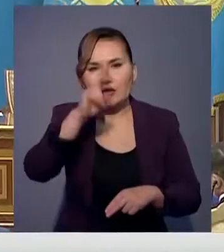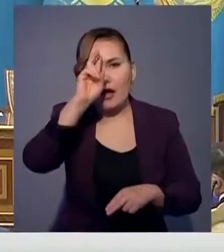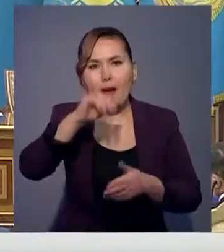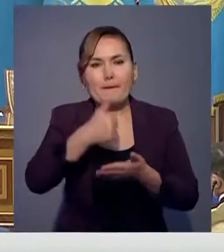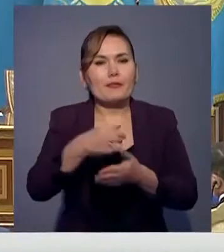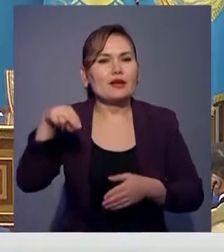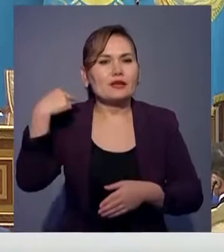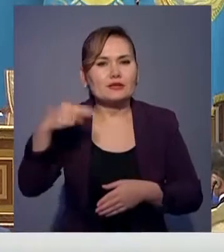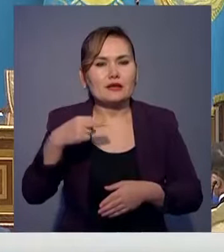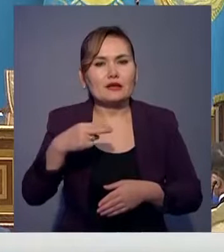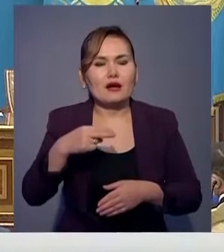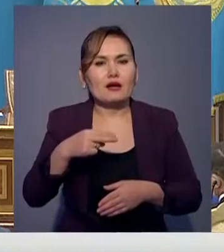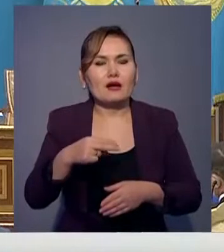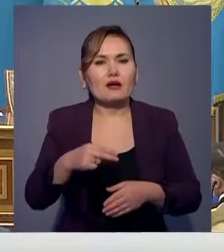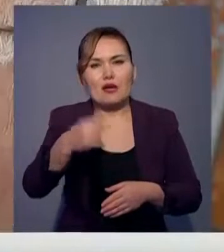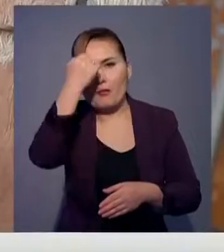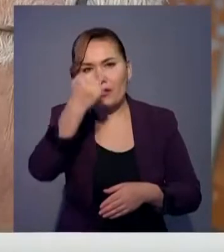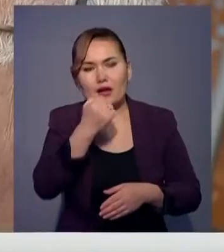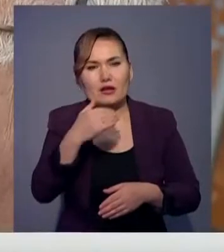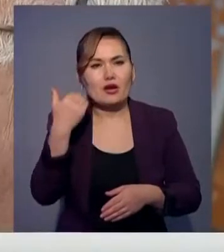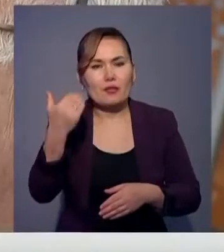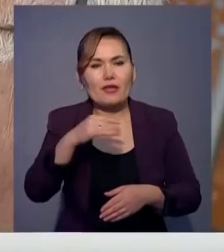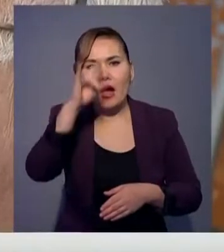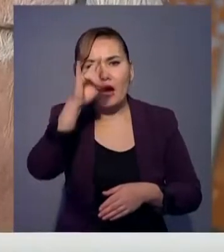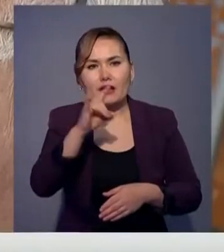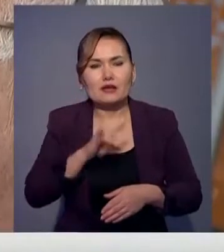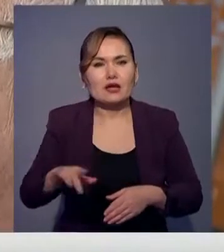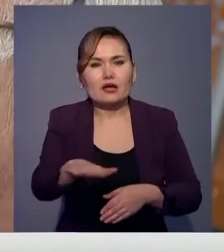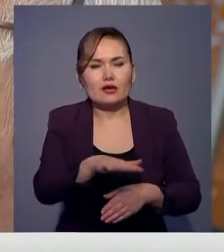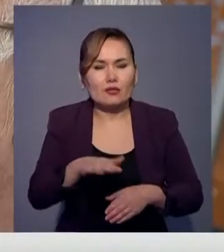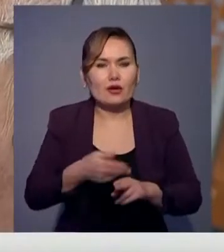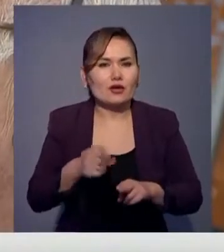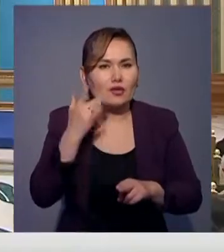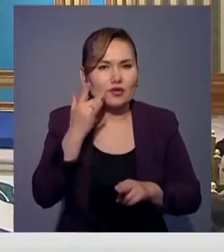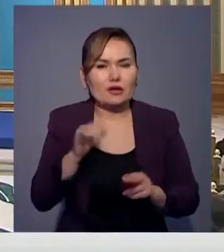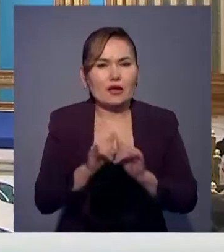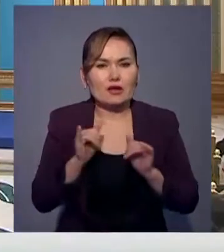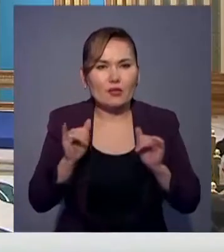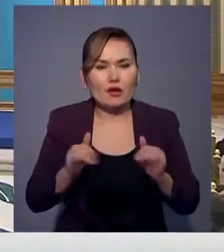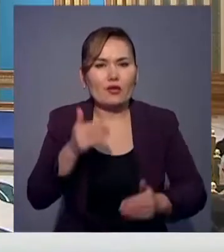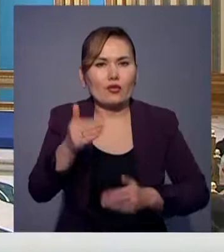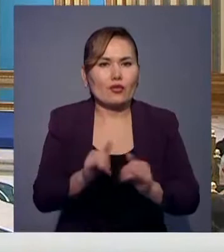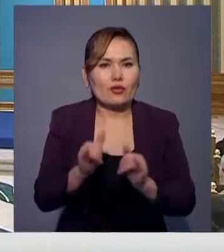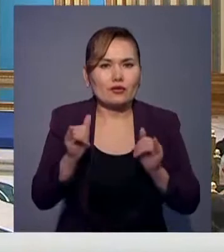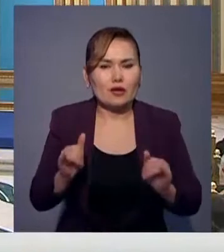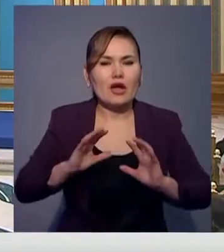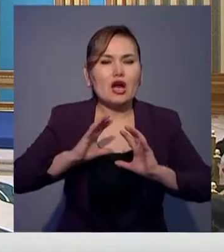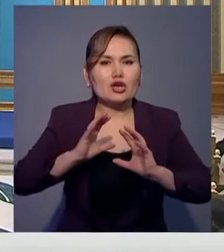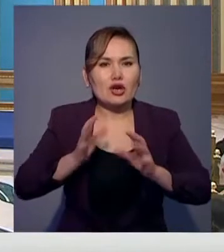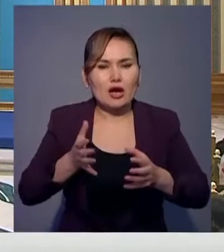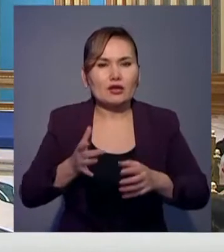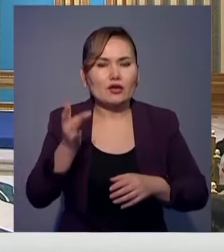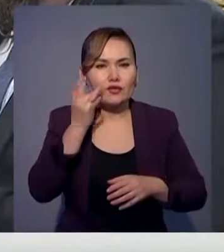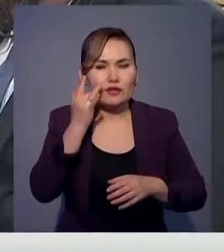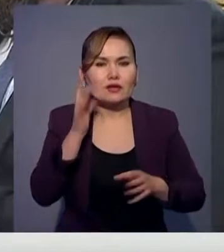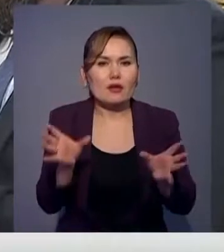арқасында еліміз халықаралық алаңда лайықты орын алды. Мемлекетіміз жаһандық жағдайға бейімделді.